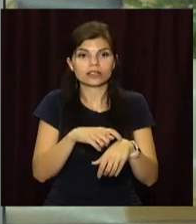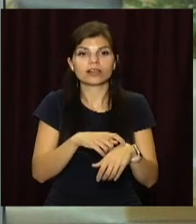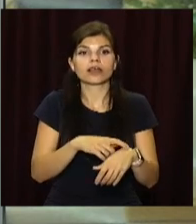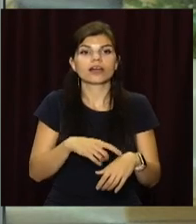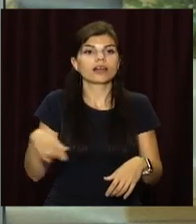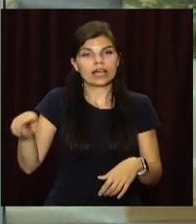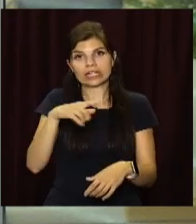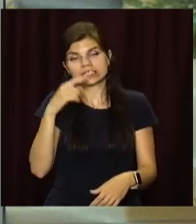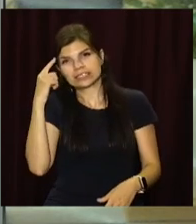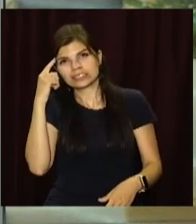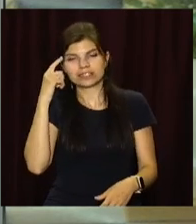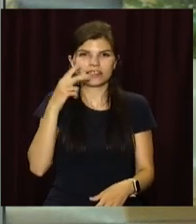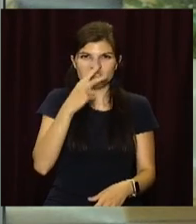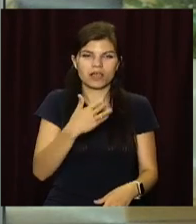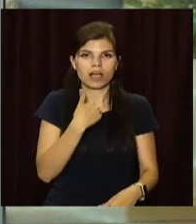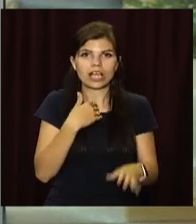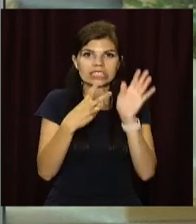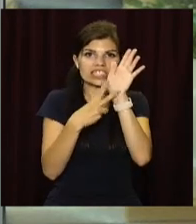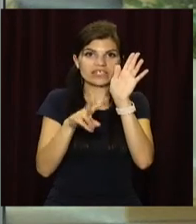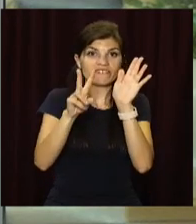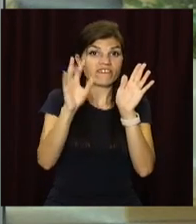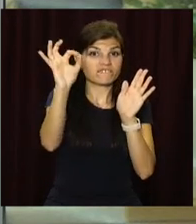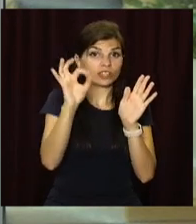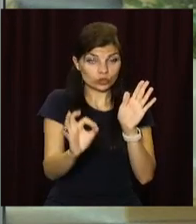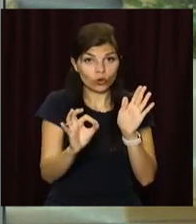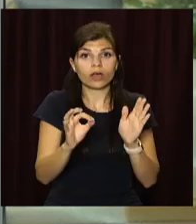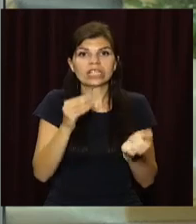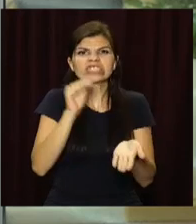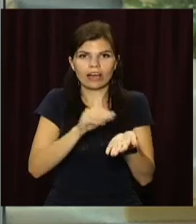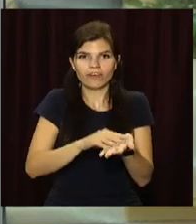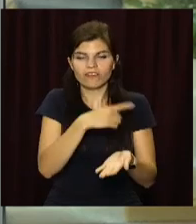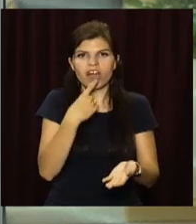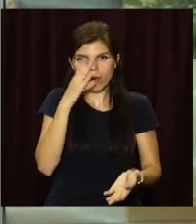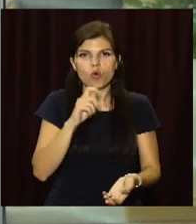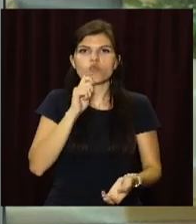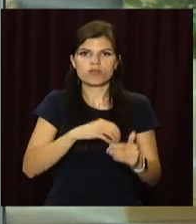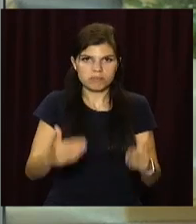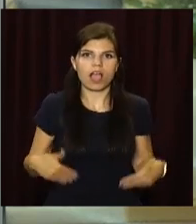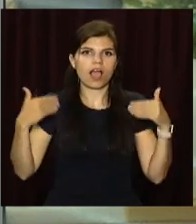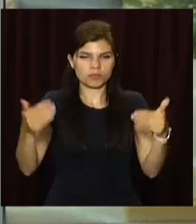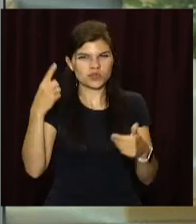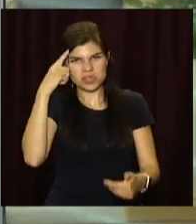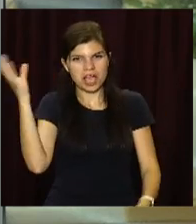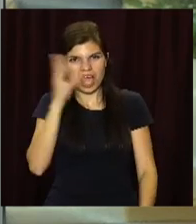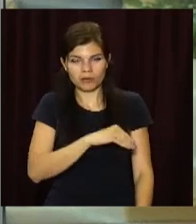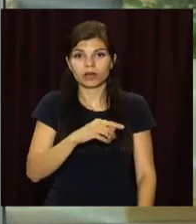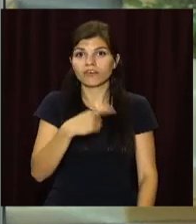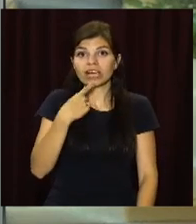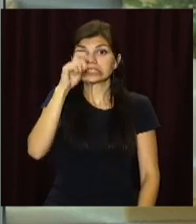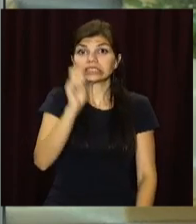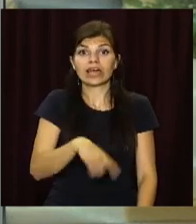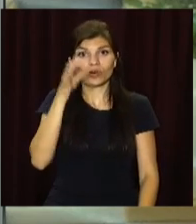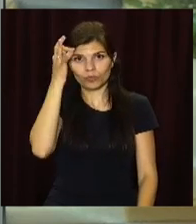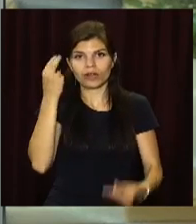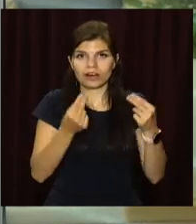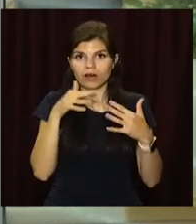Букмекери прогнозують, що з ймовірністю у 72% Україна таки пройде до наступного туру. Нагадаємо, у стартовій грі